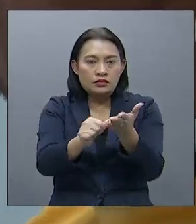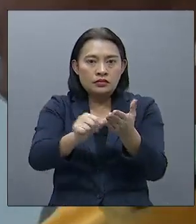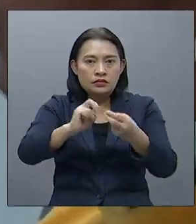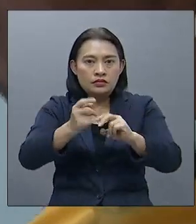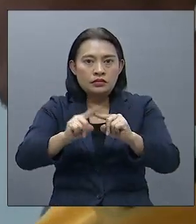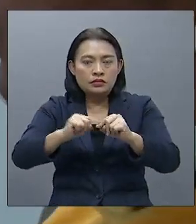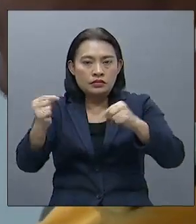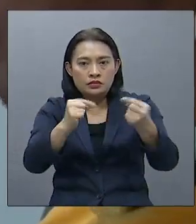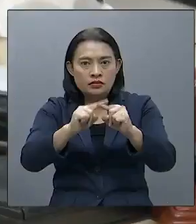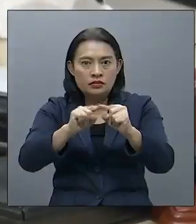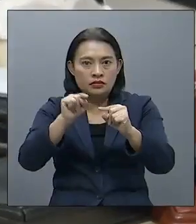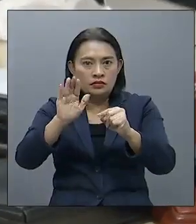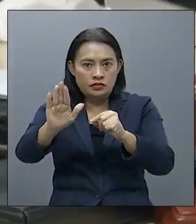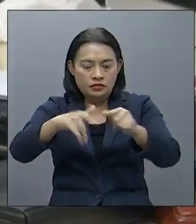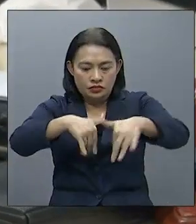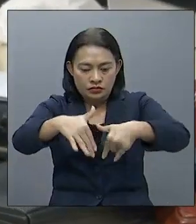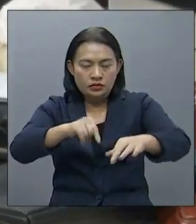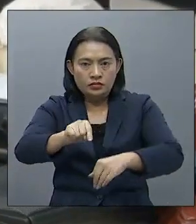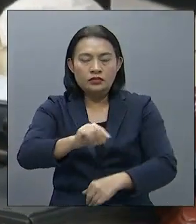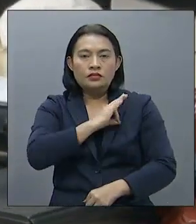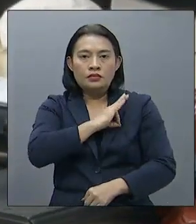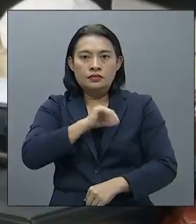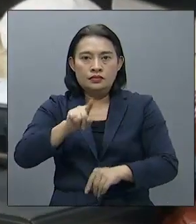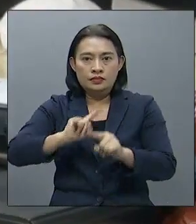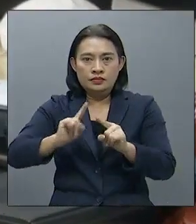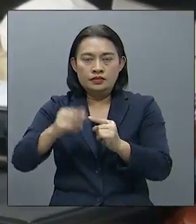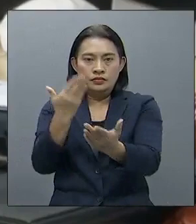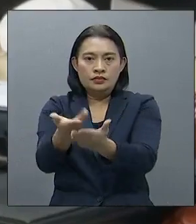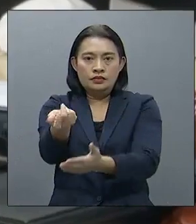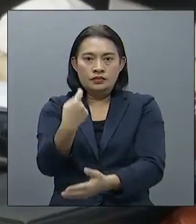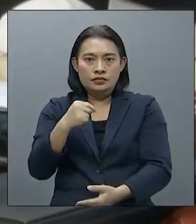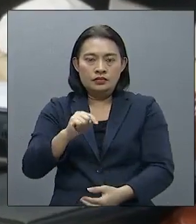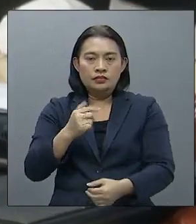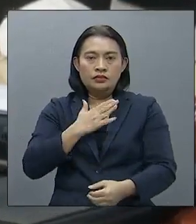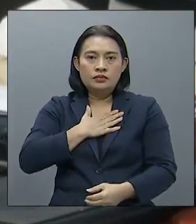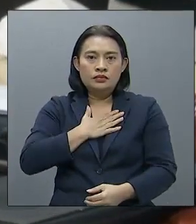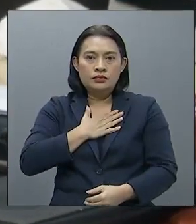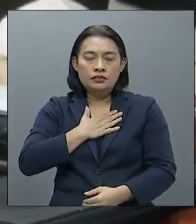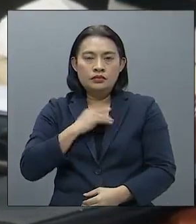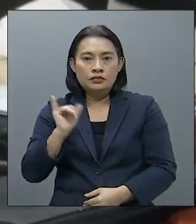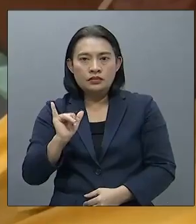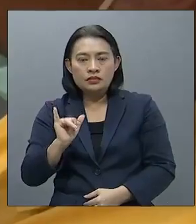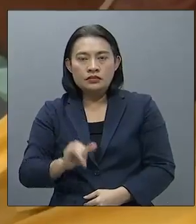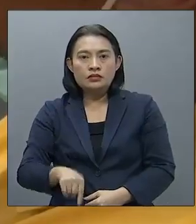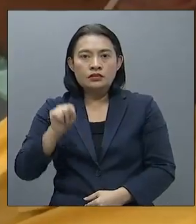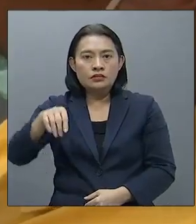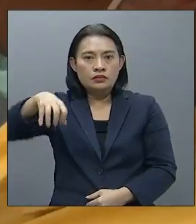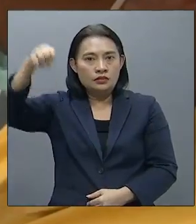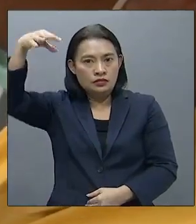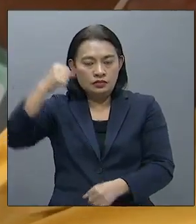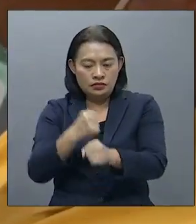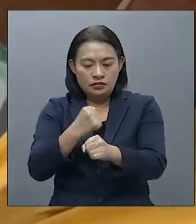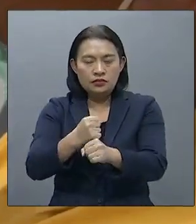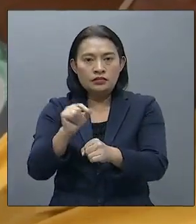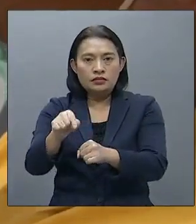ขัดแย้งในพื้นที่และทั้งสมาชิกยังไม่ได้รับเงินดังกล่าวนะคะกฟผ.ก็ไม่สามารถเข้าดำเนินการปรับพื้นที่เพื่อขับเ